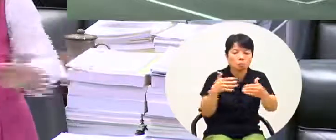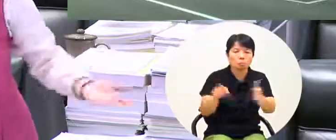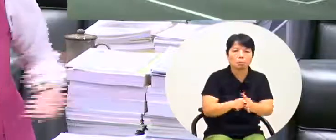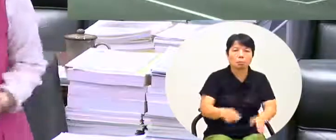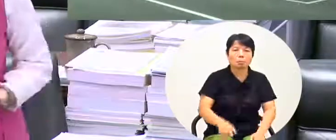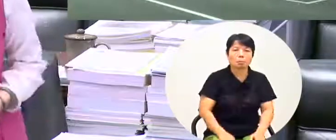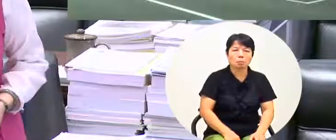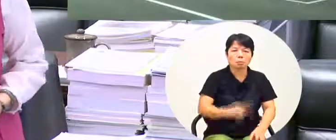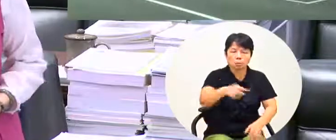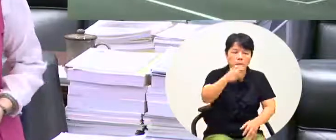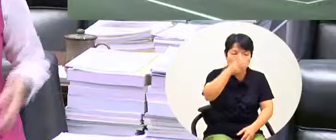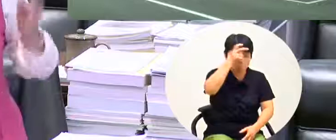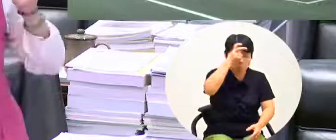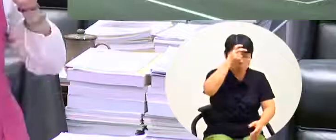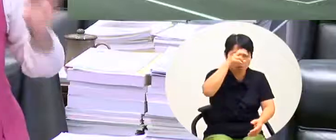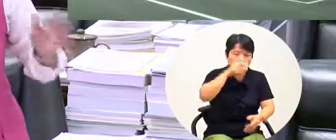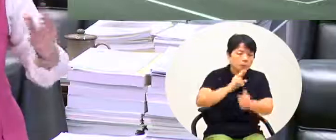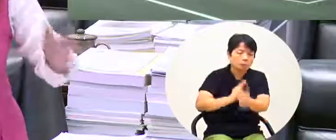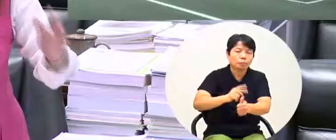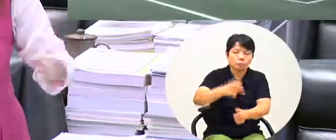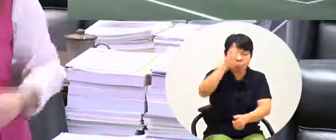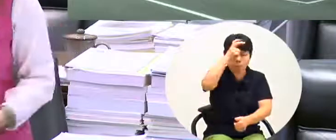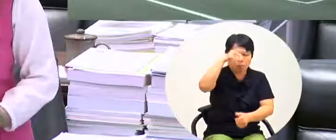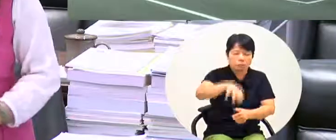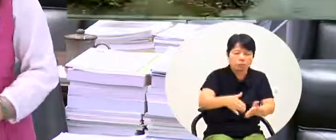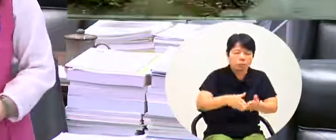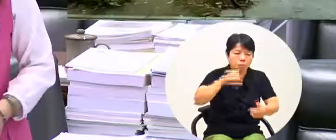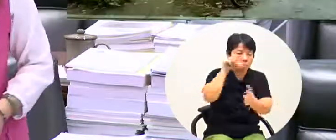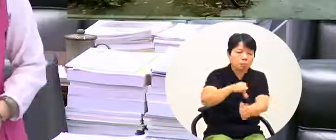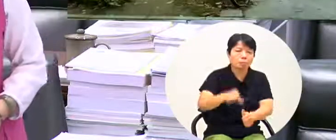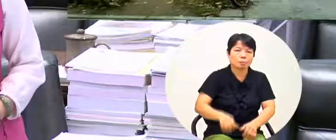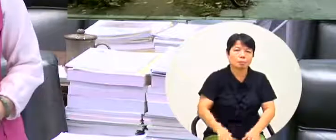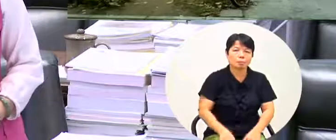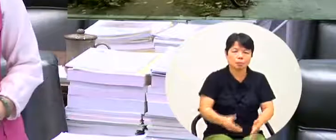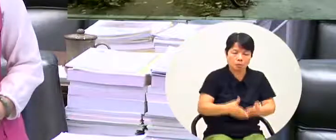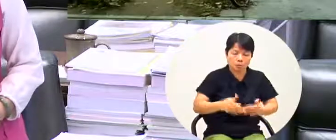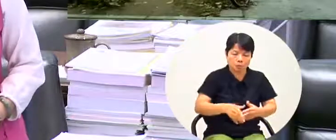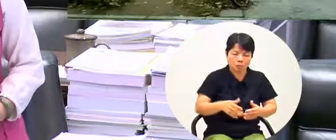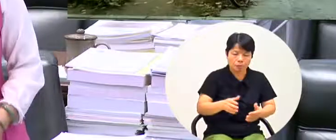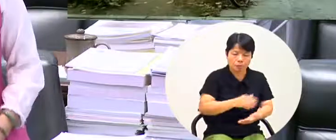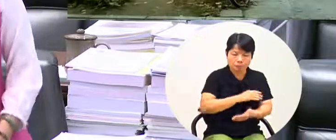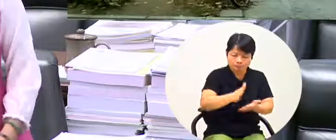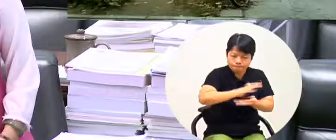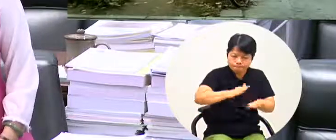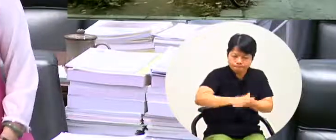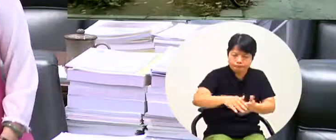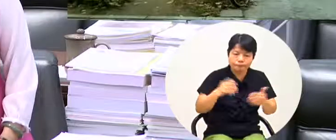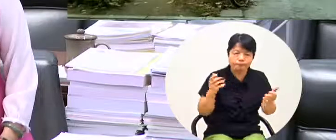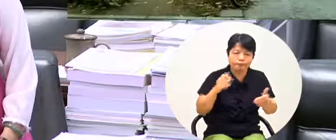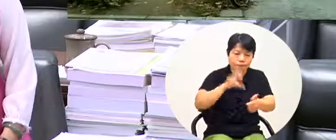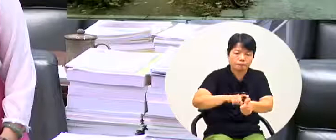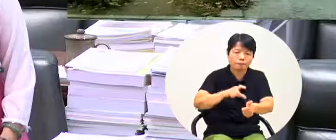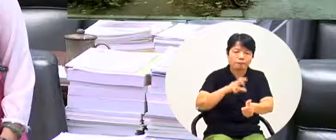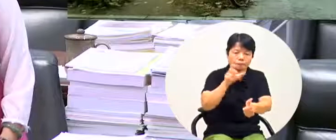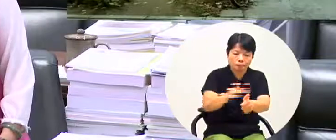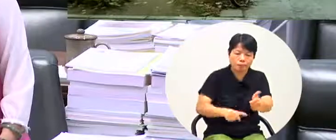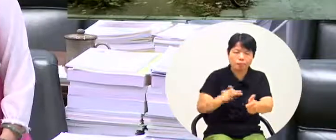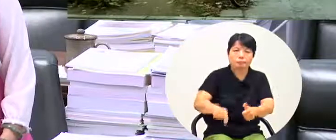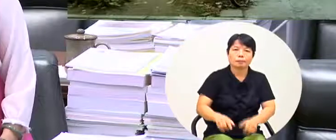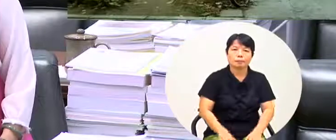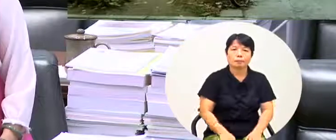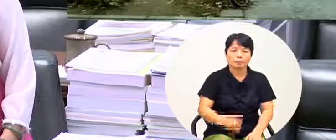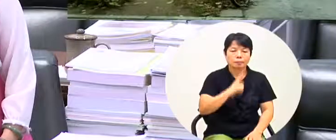不是要你们去开单，我要你们去彻底的解决问题。玉成路这一块路，你看同样一条路，这边是机